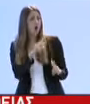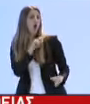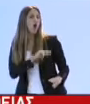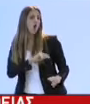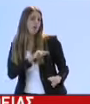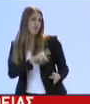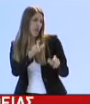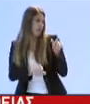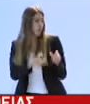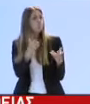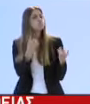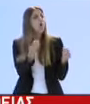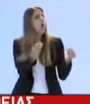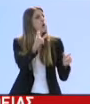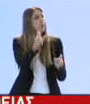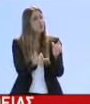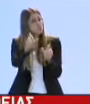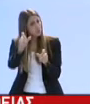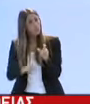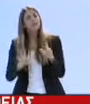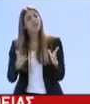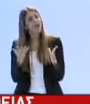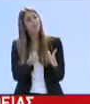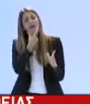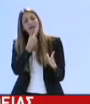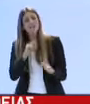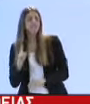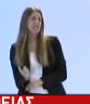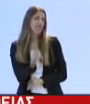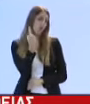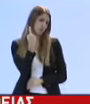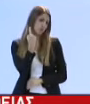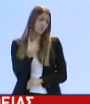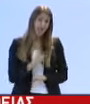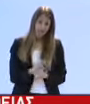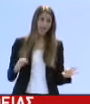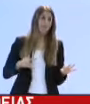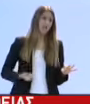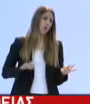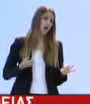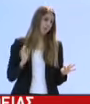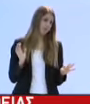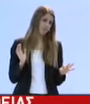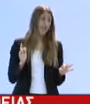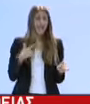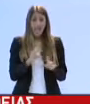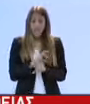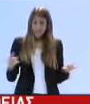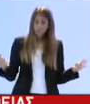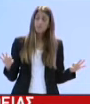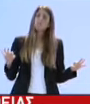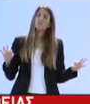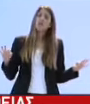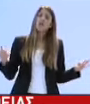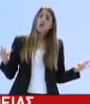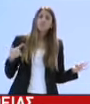ωφελήσουν τους πολλούς και θα δημιουργήσουν ευκαιρίες για όλους. Και είμαστε έτοιμοι να το κάνουμε. Είμαστε έτοιμοι να ανταποκριθούμε